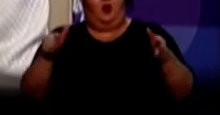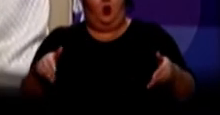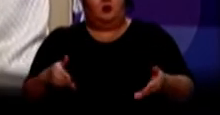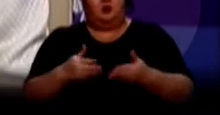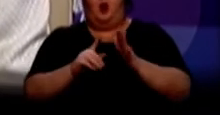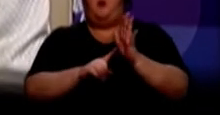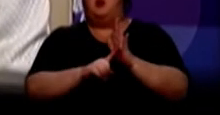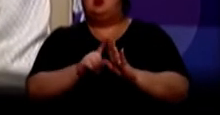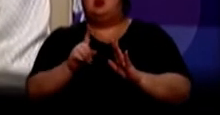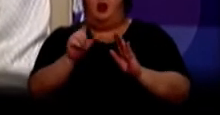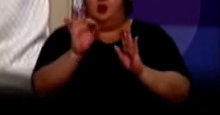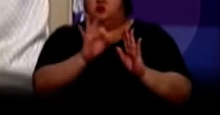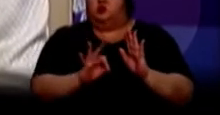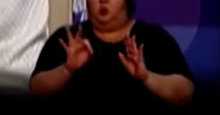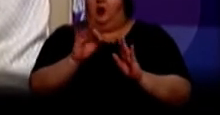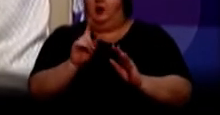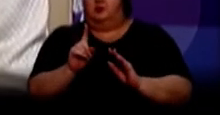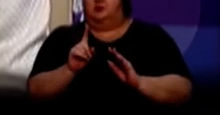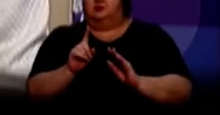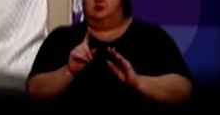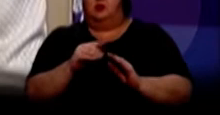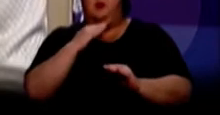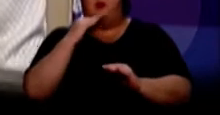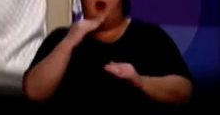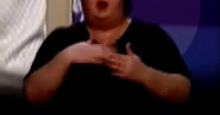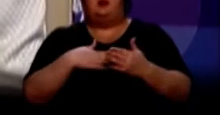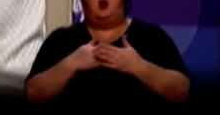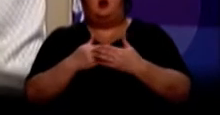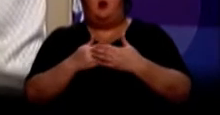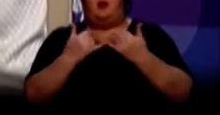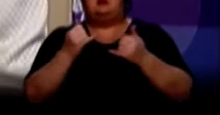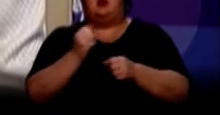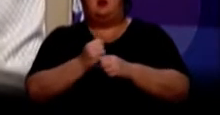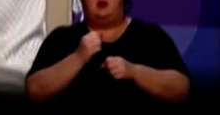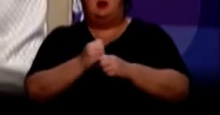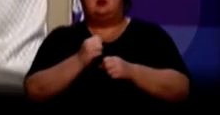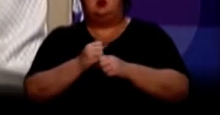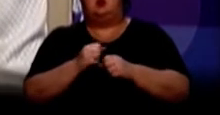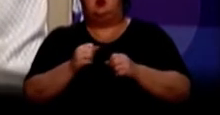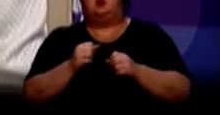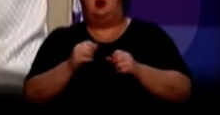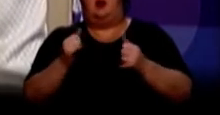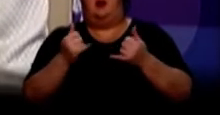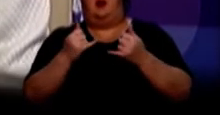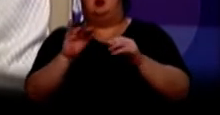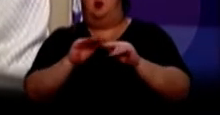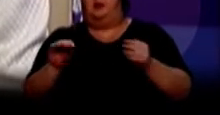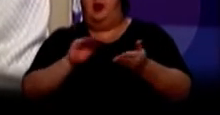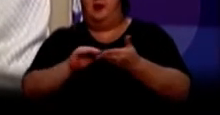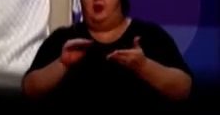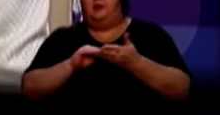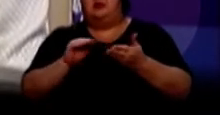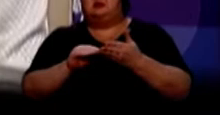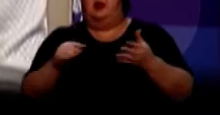починали дійсно з нуля. Багато громад зараз якраз працюють над проектами, щоб написати проекти на співфінансування і на